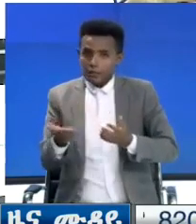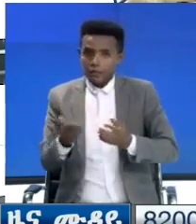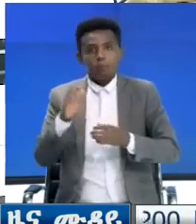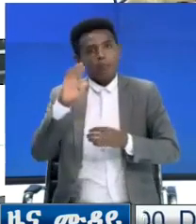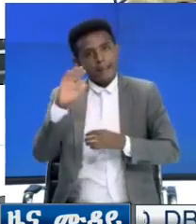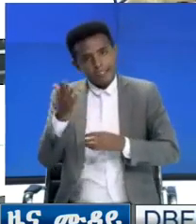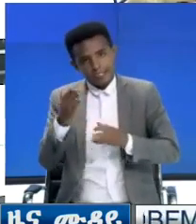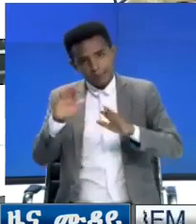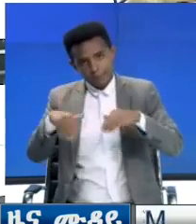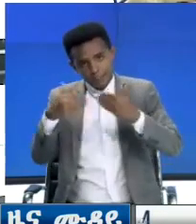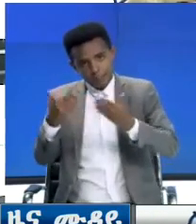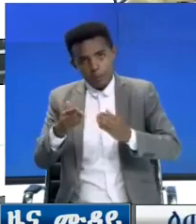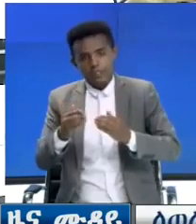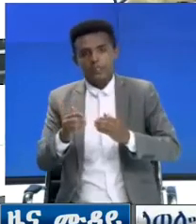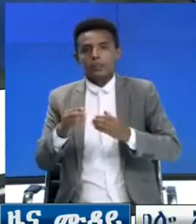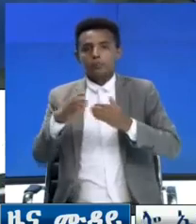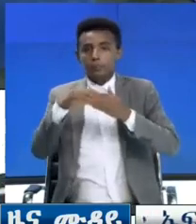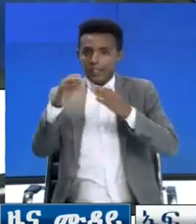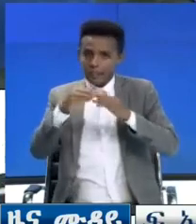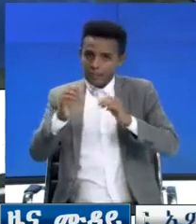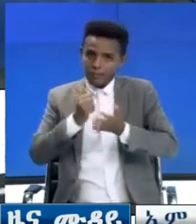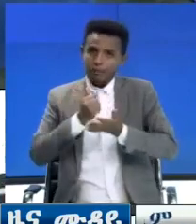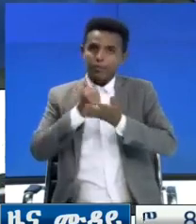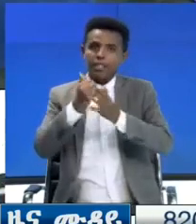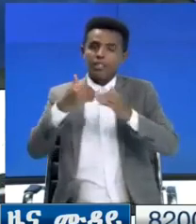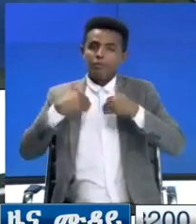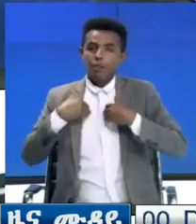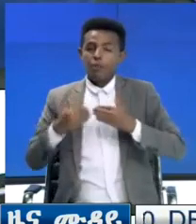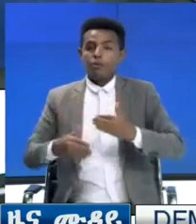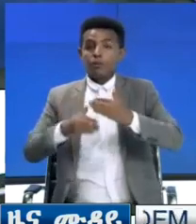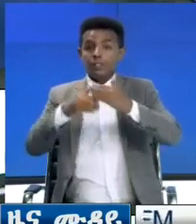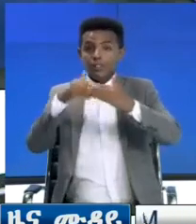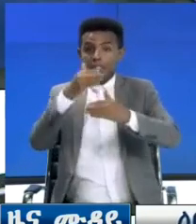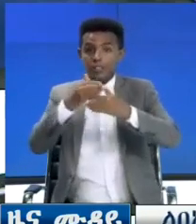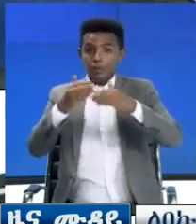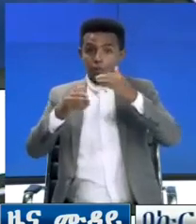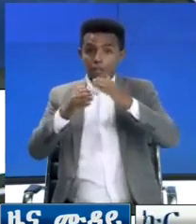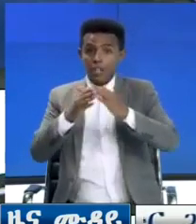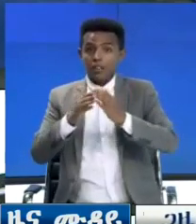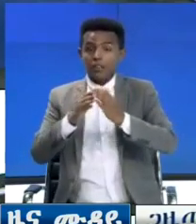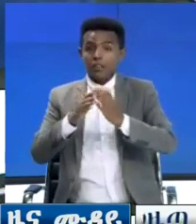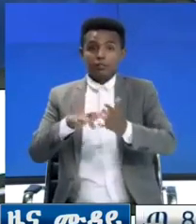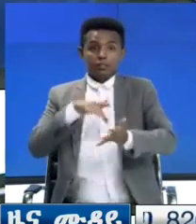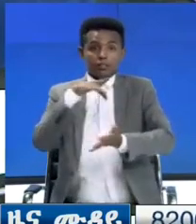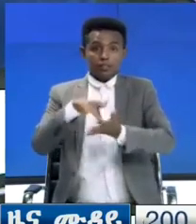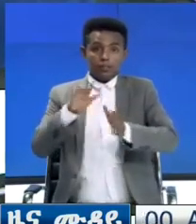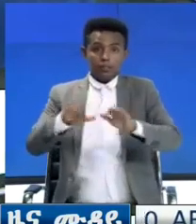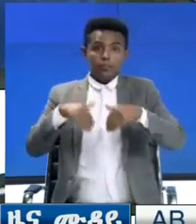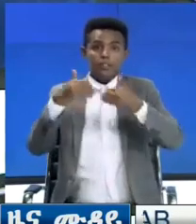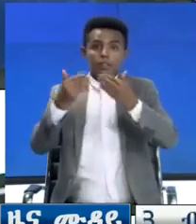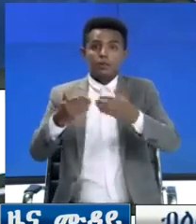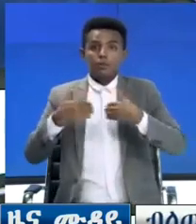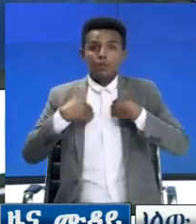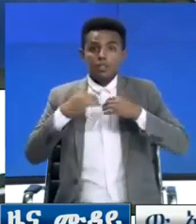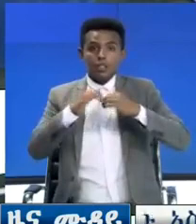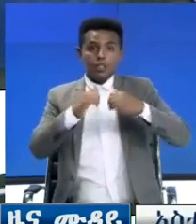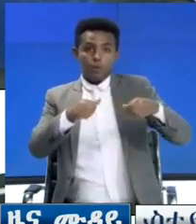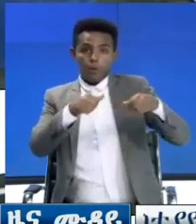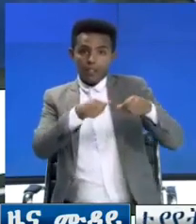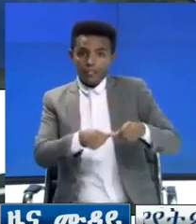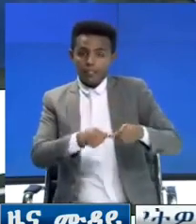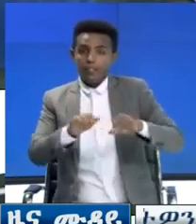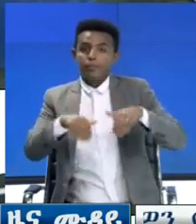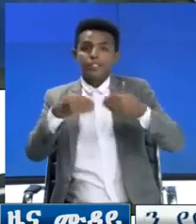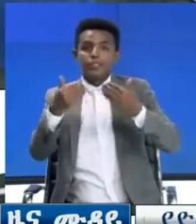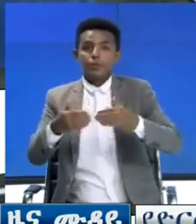አሉ፣ በገንዘብ የሚደግፋሉ፣ ህንጻቸውን ለህክምና ለማገገሚያ እንደዚሁም ለኳራንቲን የሚሰጧሉ።